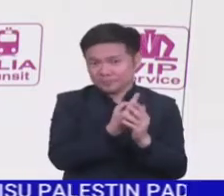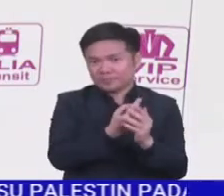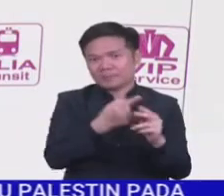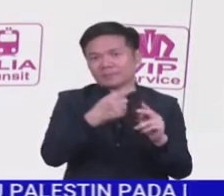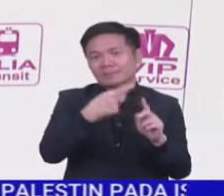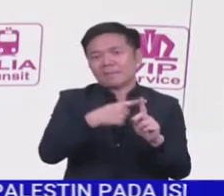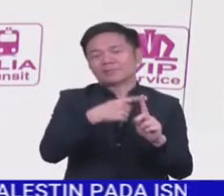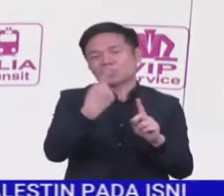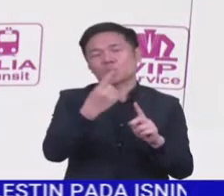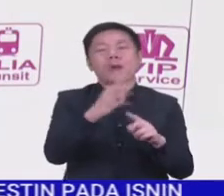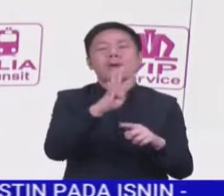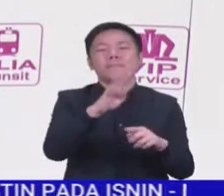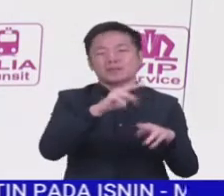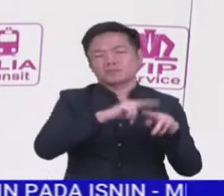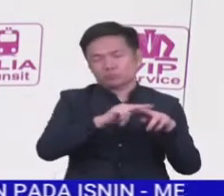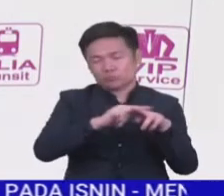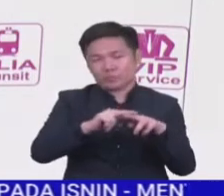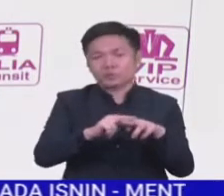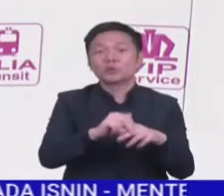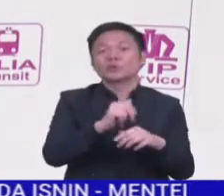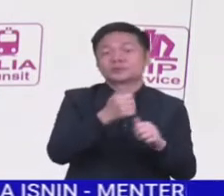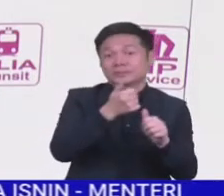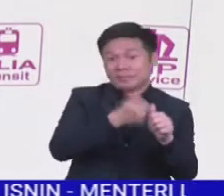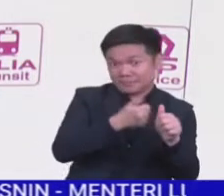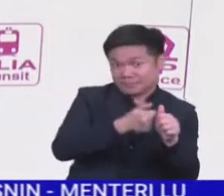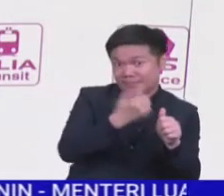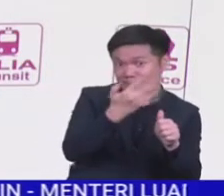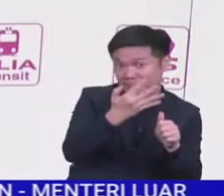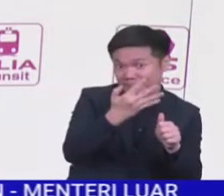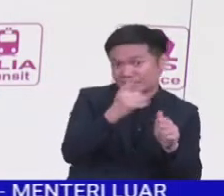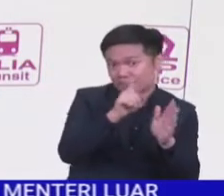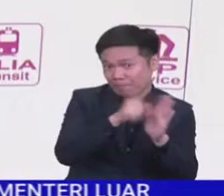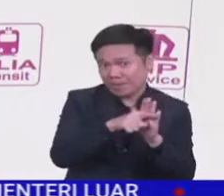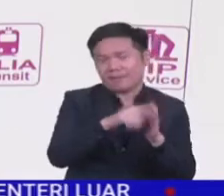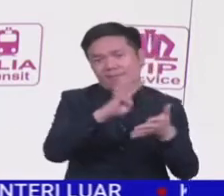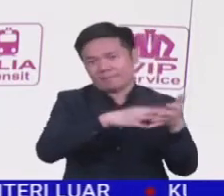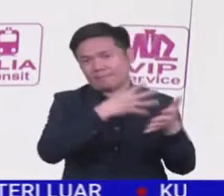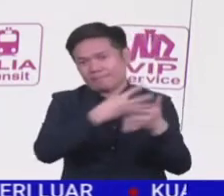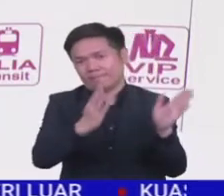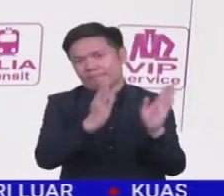lah during, jadi every 15 minit during peak hour.